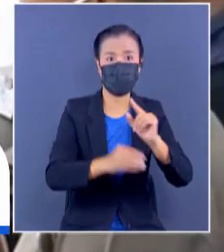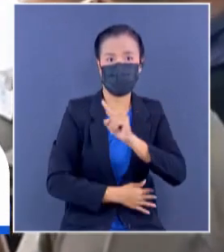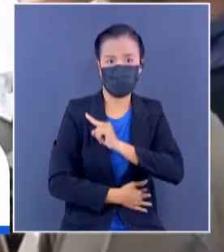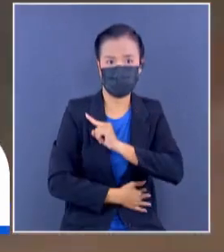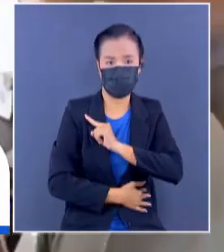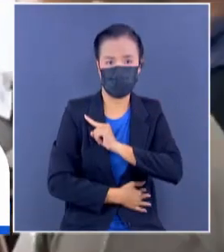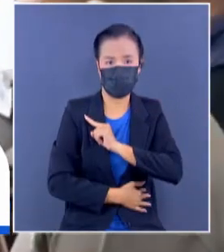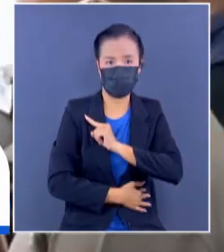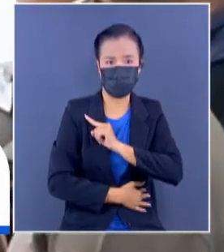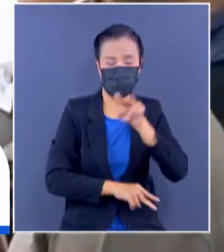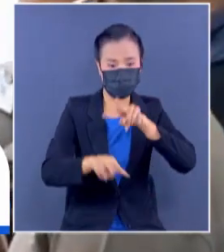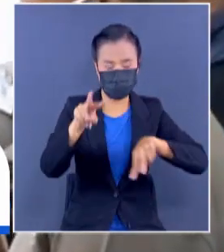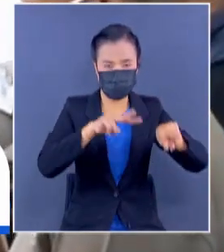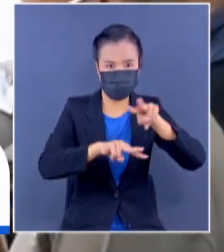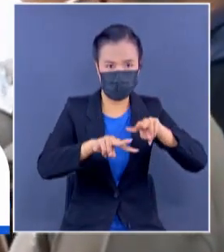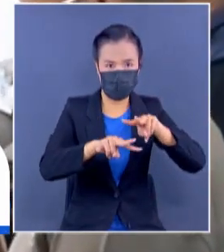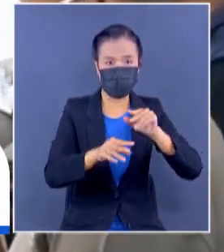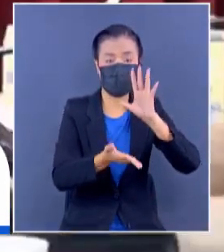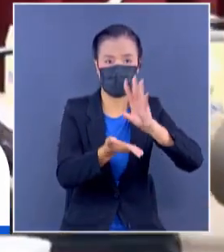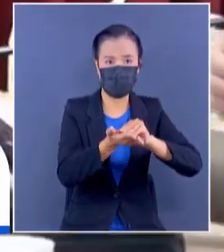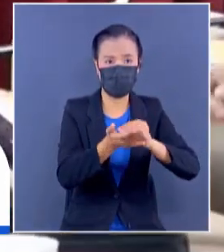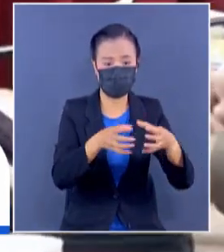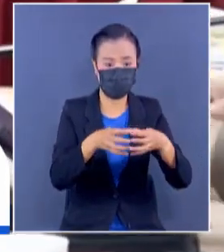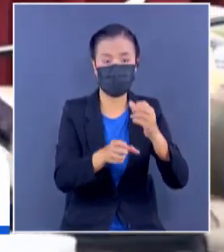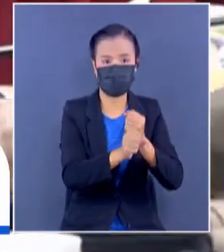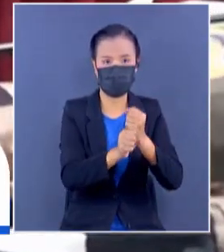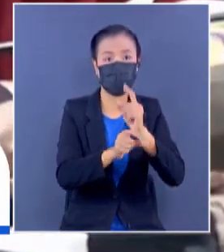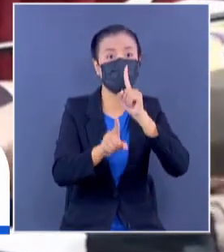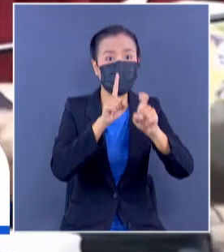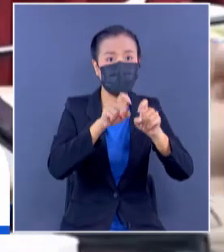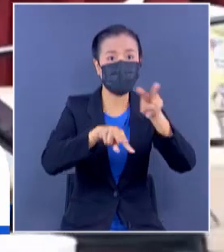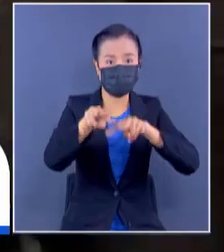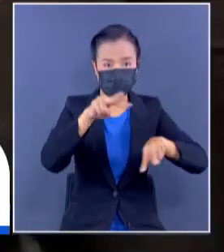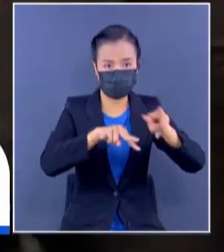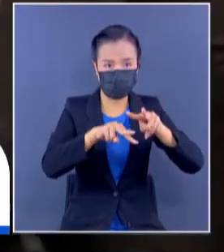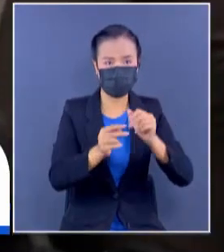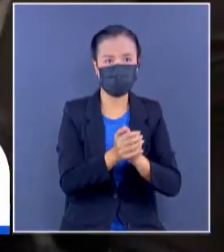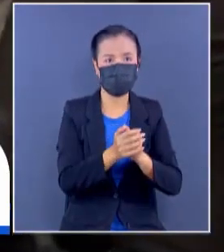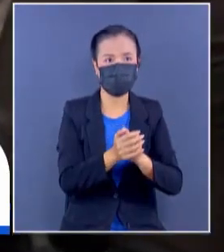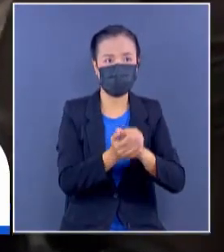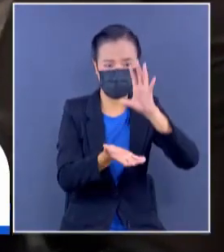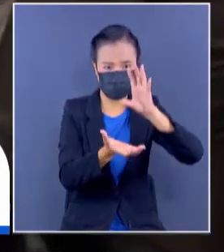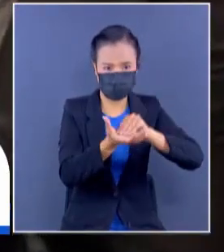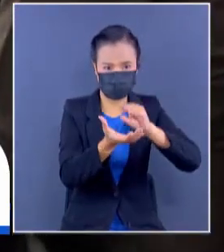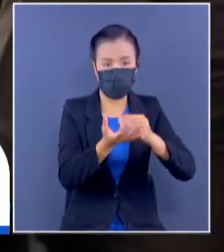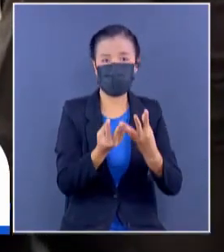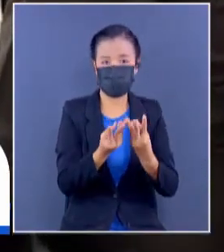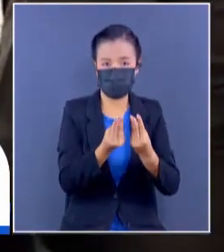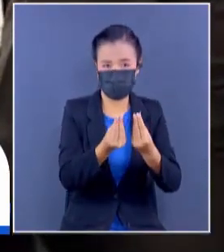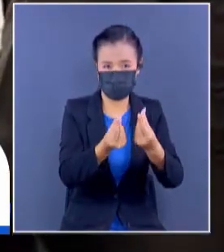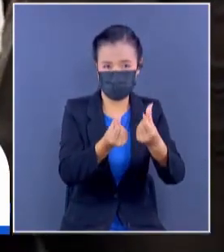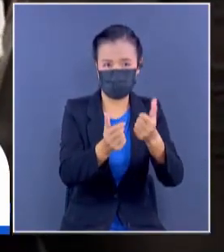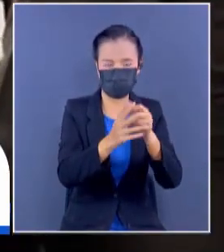ทั้งหมดติดตามความคืบหน้าเหตุการณ์นี้ตั้งคณะทำงานขึ้นมาสืบสวนสอบสวนตรวจสอบคลิปดังกล่าวโดยละเอียดนะครับเ